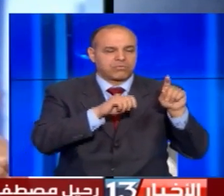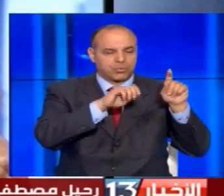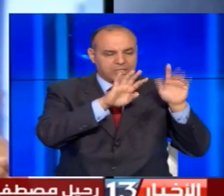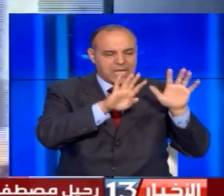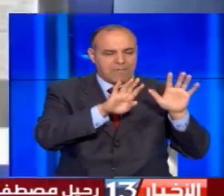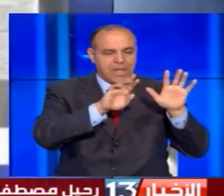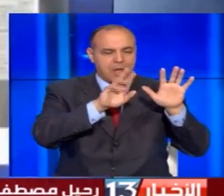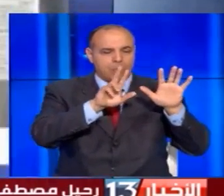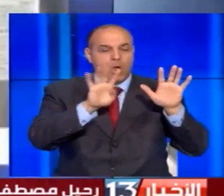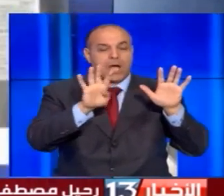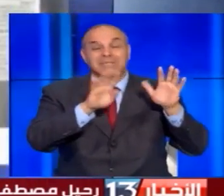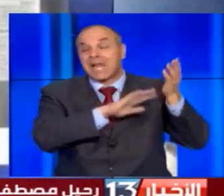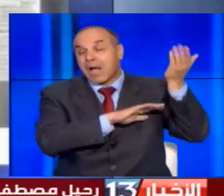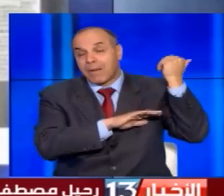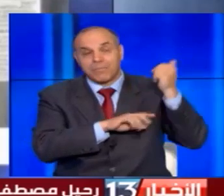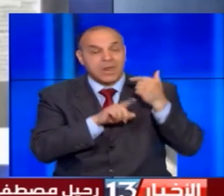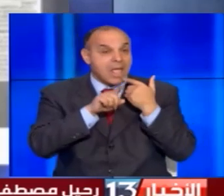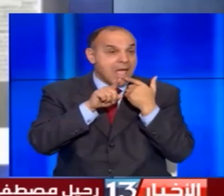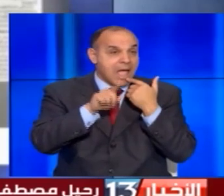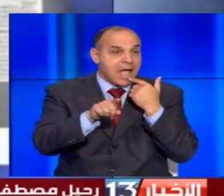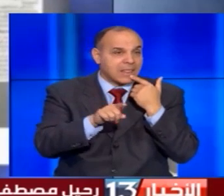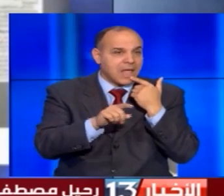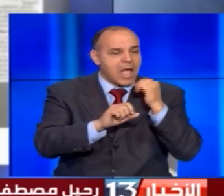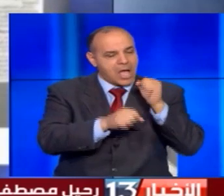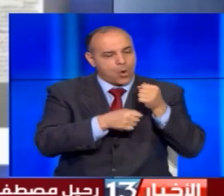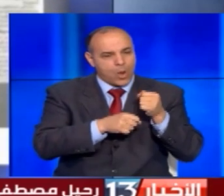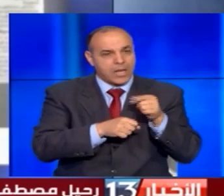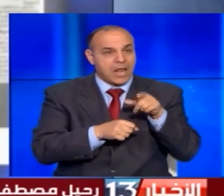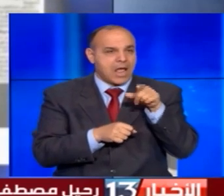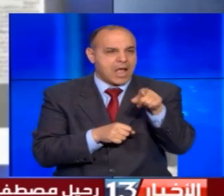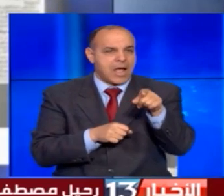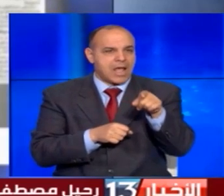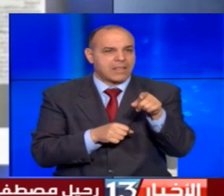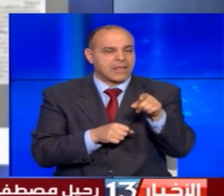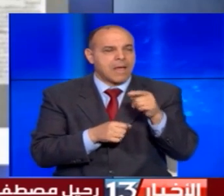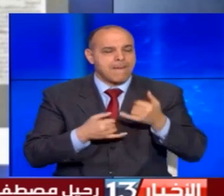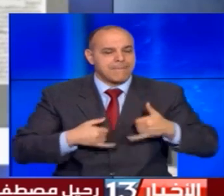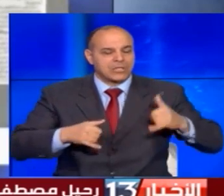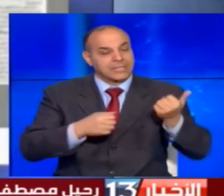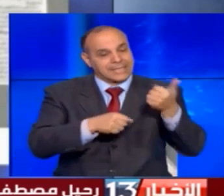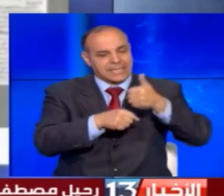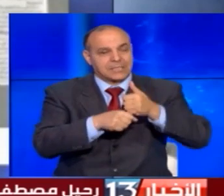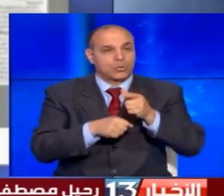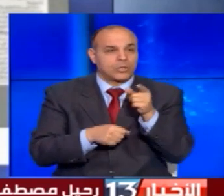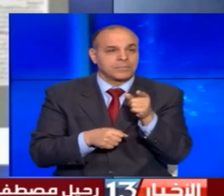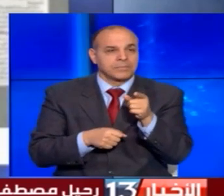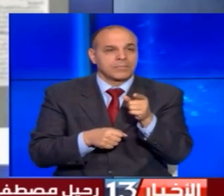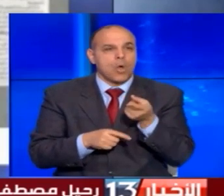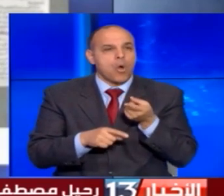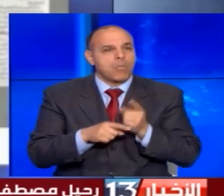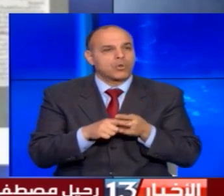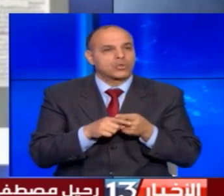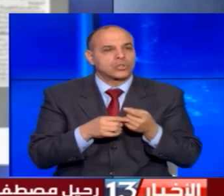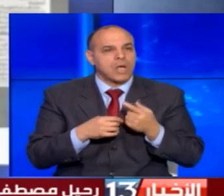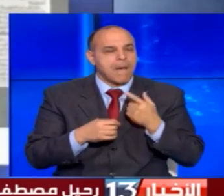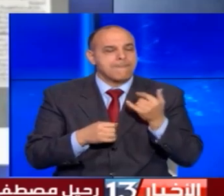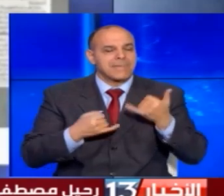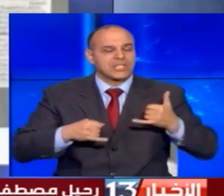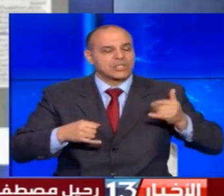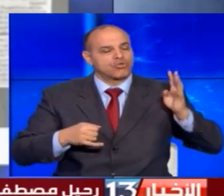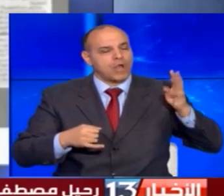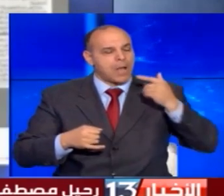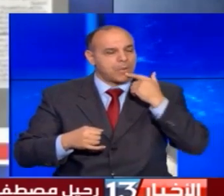58-900 ألف. عن دائرة القيروان كان حاضرا في المجلس القومي التأسيسي وكذلك في مجلس الأمة